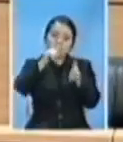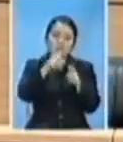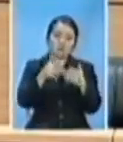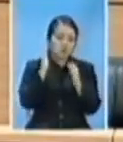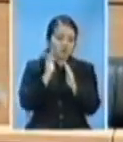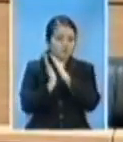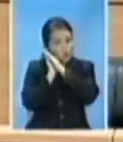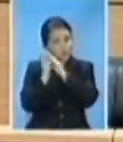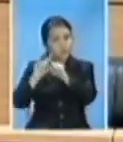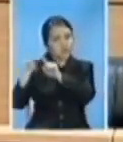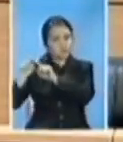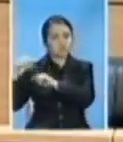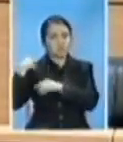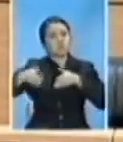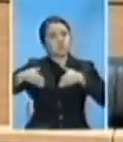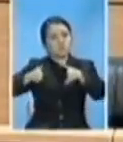ครับ